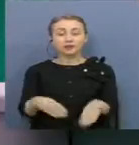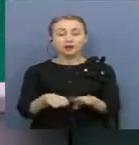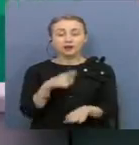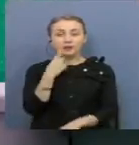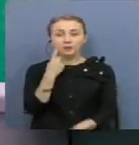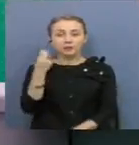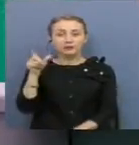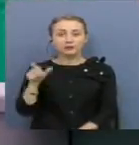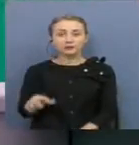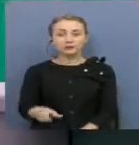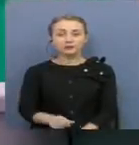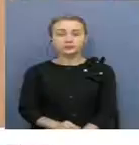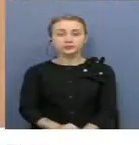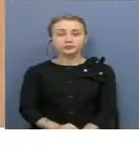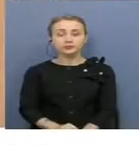отыр.